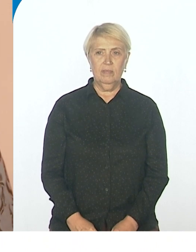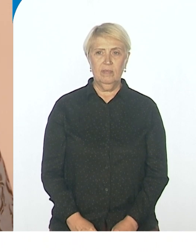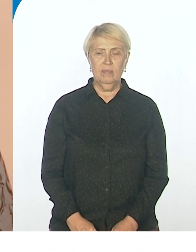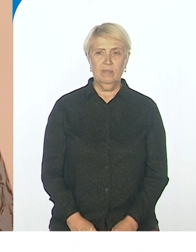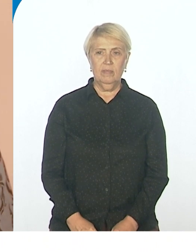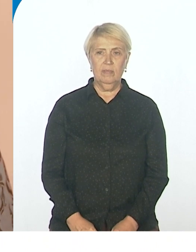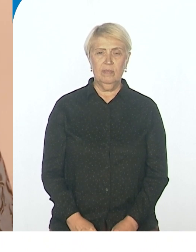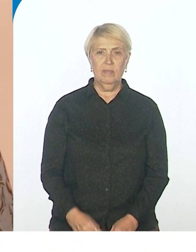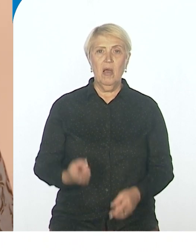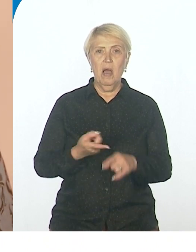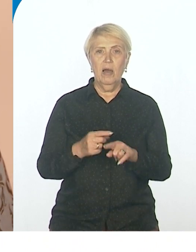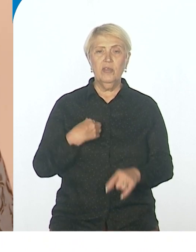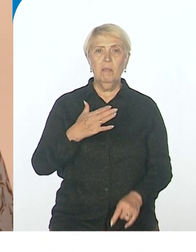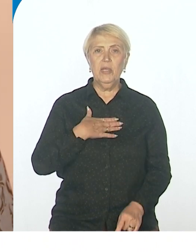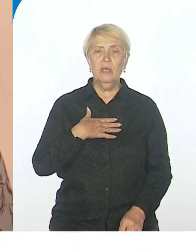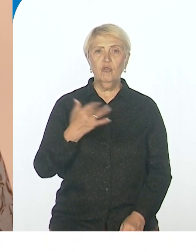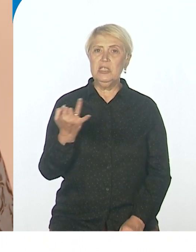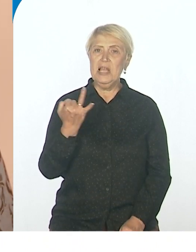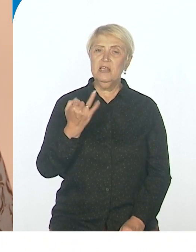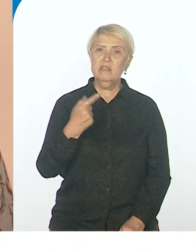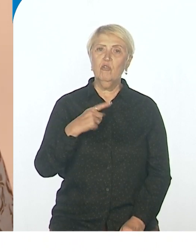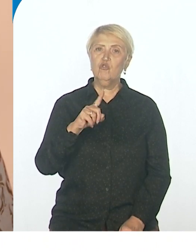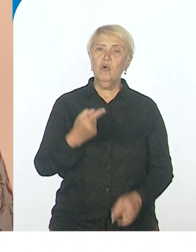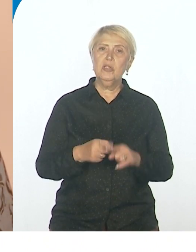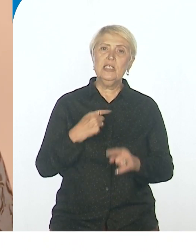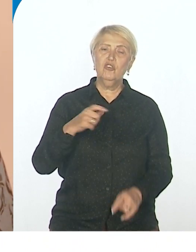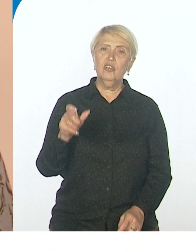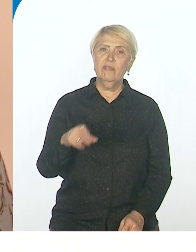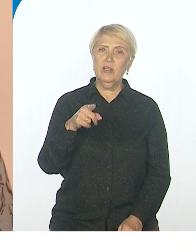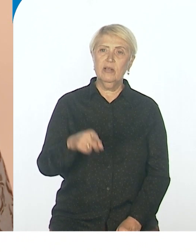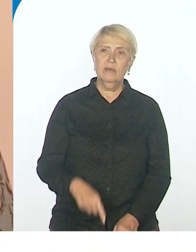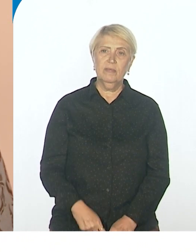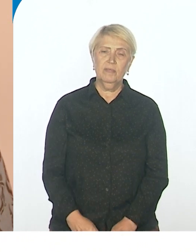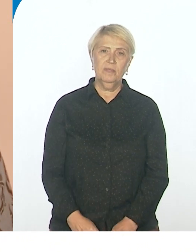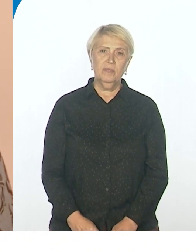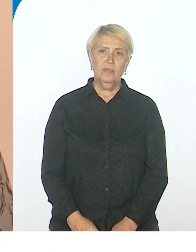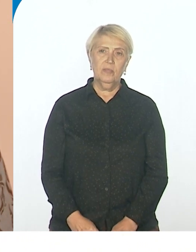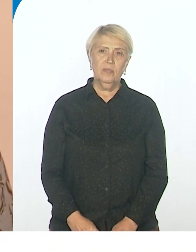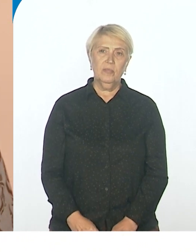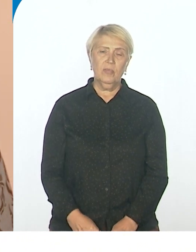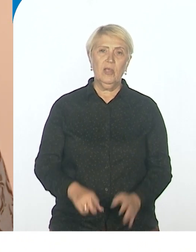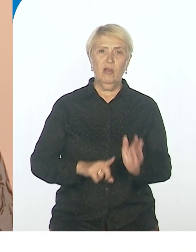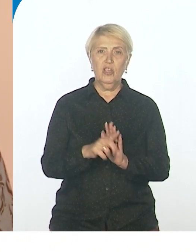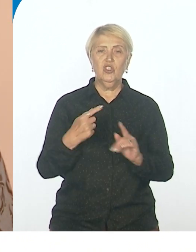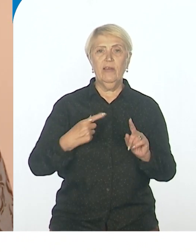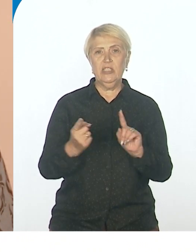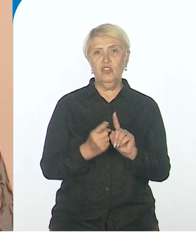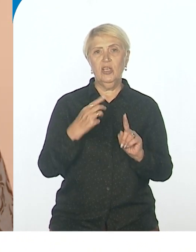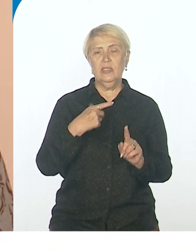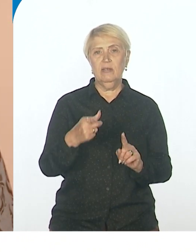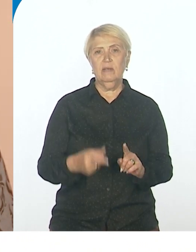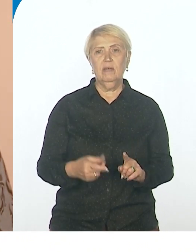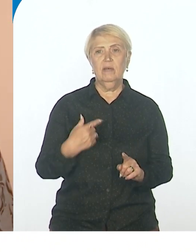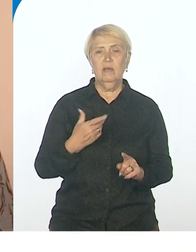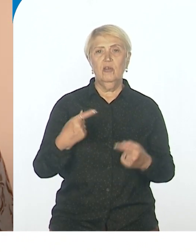меня впечатлило. Я думаю, надо познакомиться. Ну и познакомился в Москве с ним, начали встречаться,